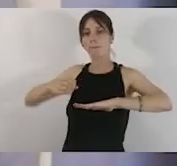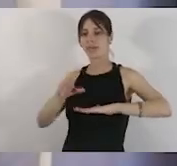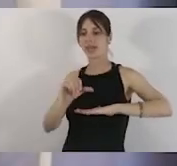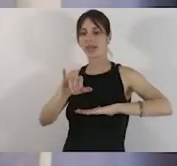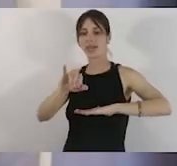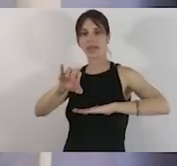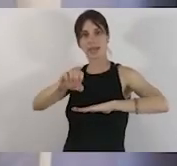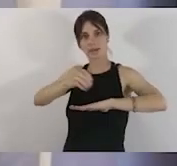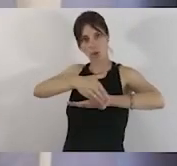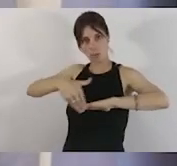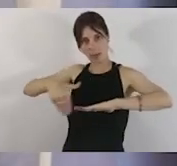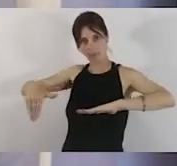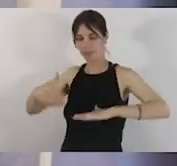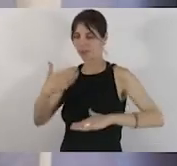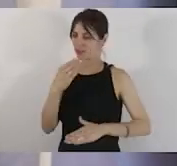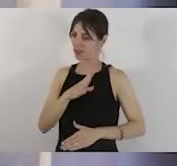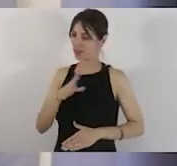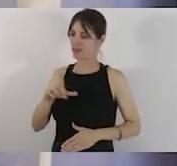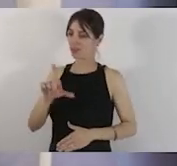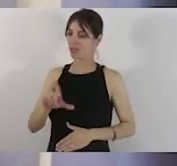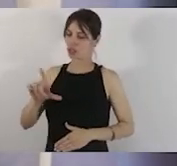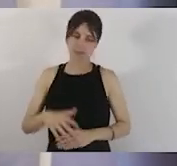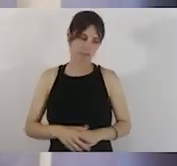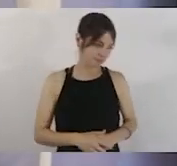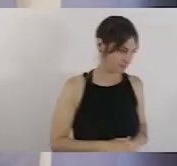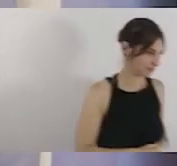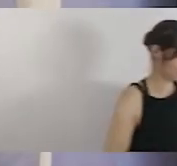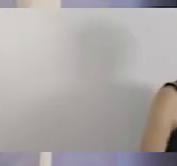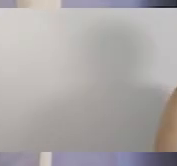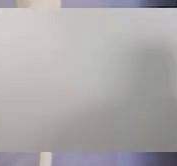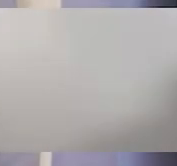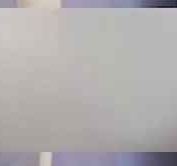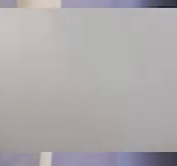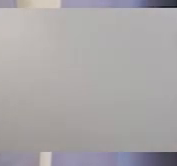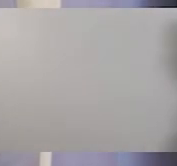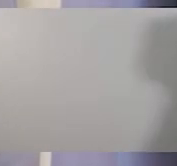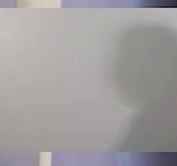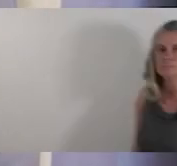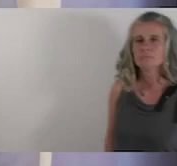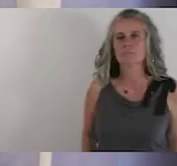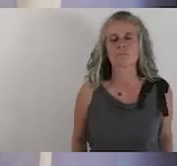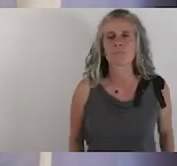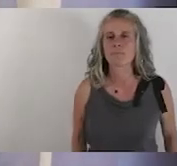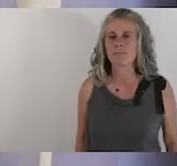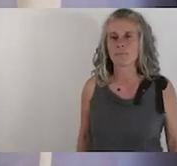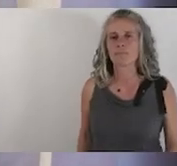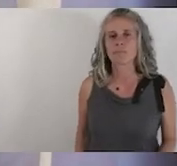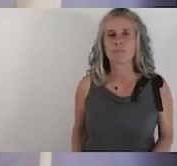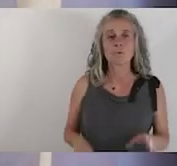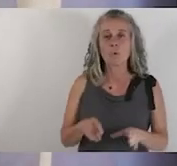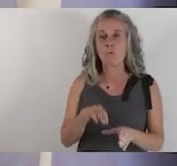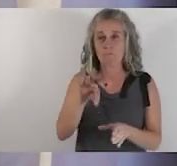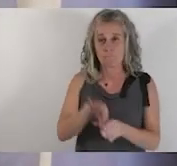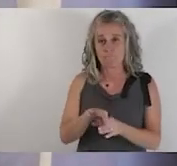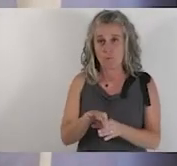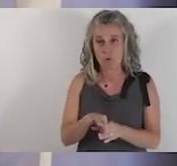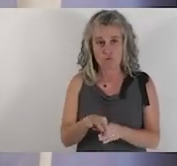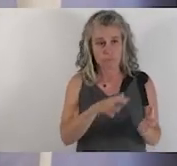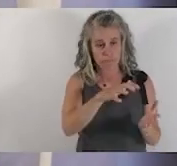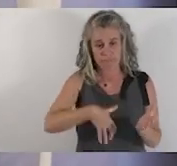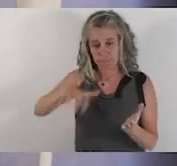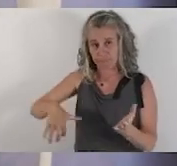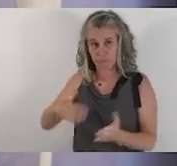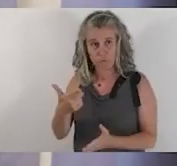Merci Madame Liebrecht. Je passe au vote, donc on va mettre les deux rapports au vote dans la foulée. Sur le